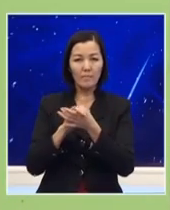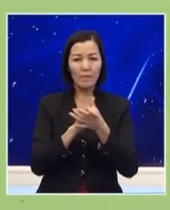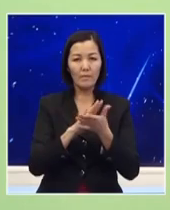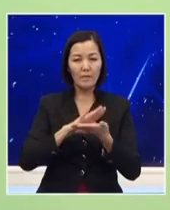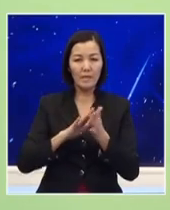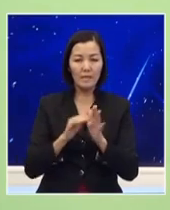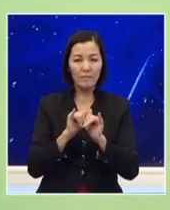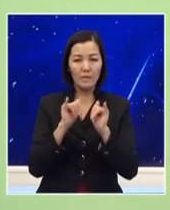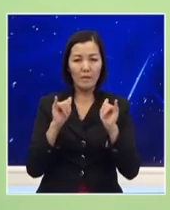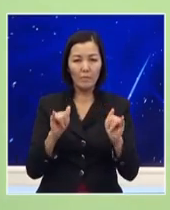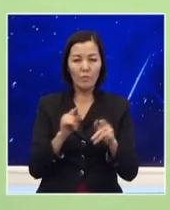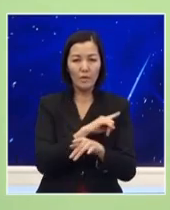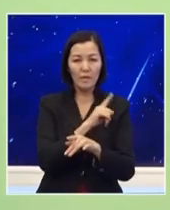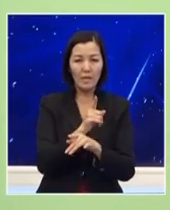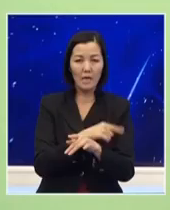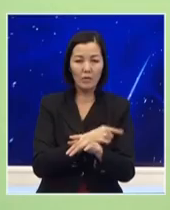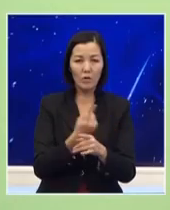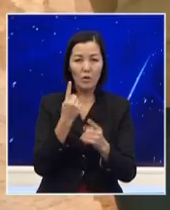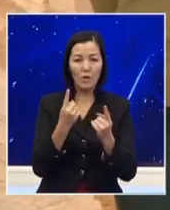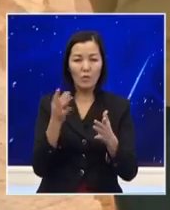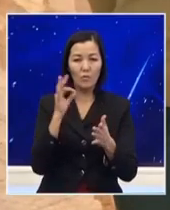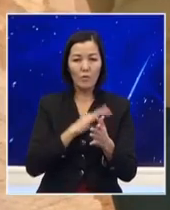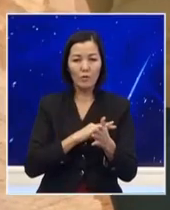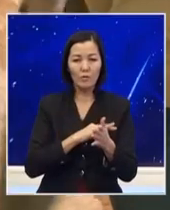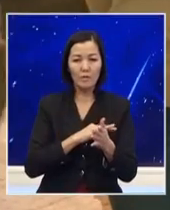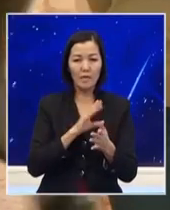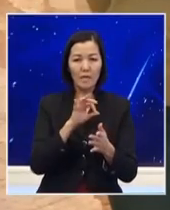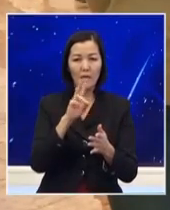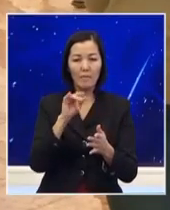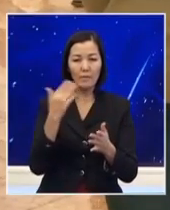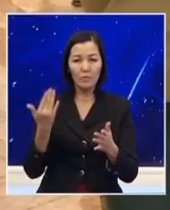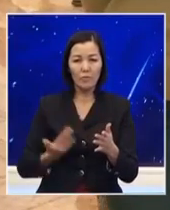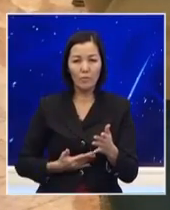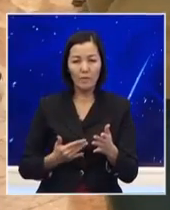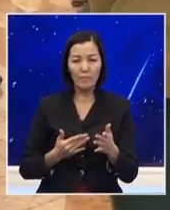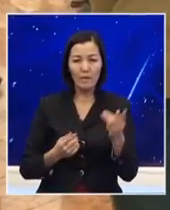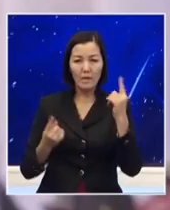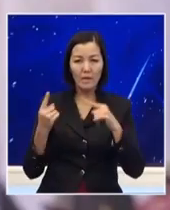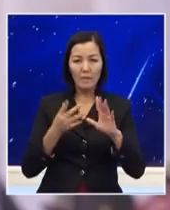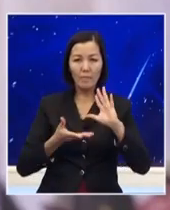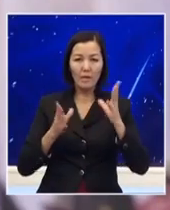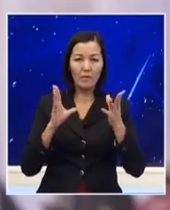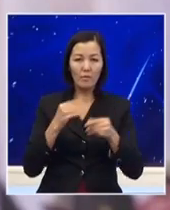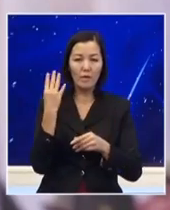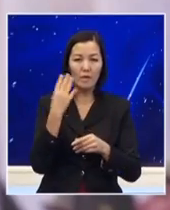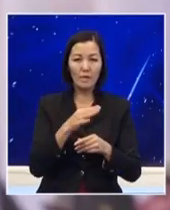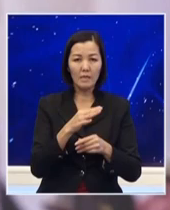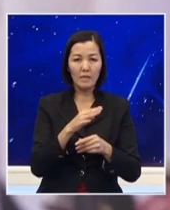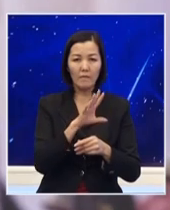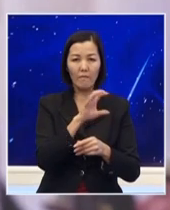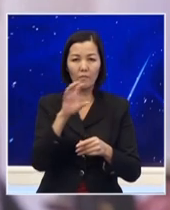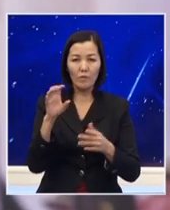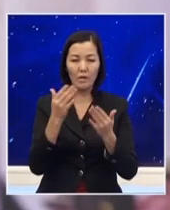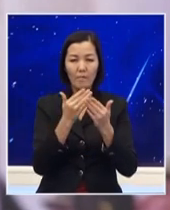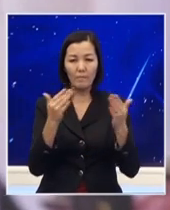келісімін дамытуға, нығайтуға елеулі үлес қосқан елбасының өмірі мен еңбек жолына арналған 40-тан астам туындысын